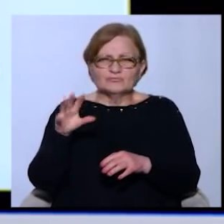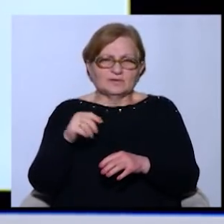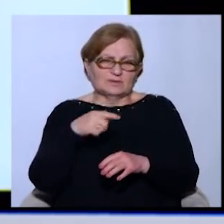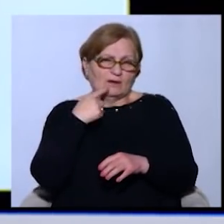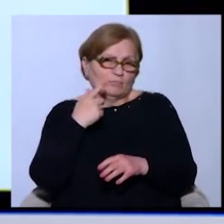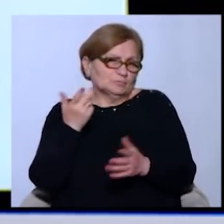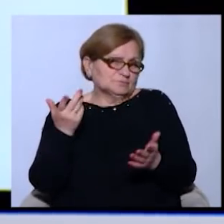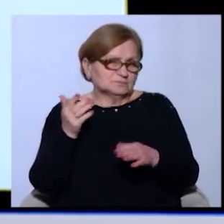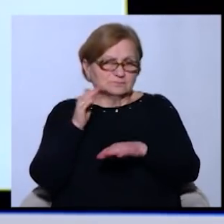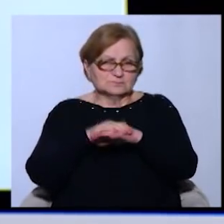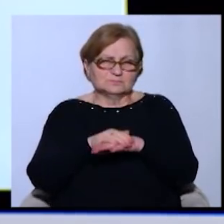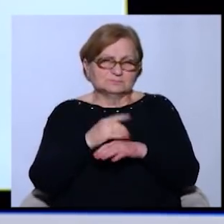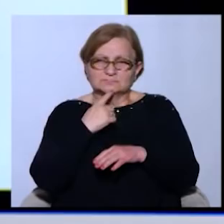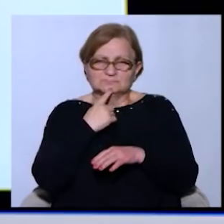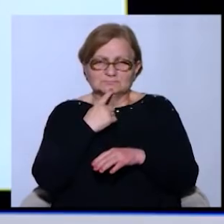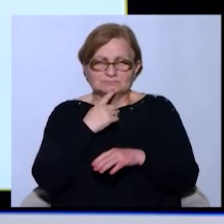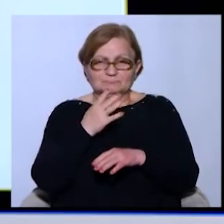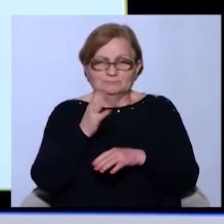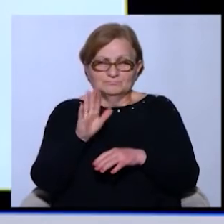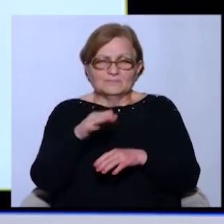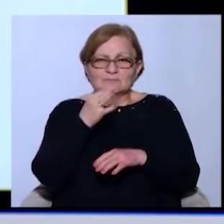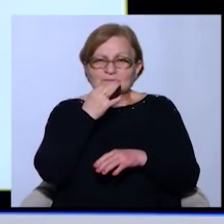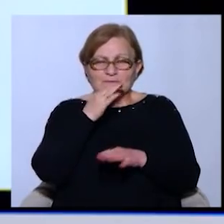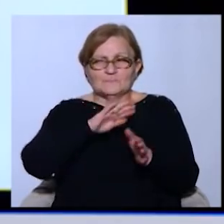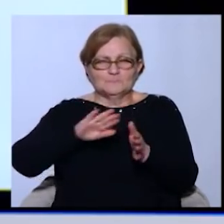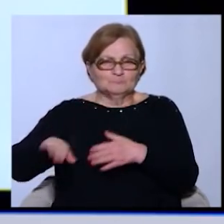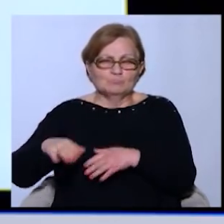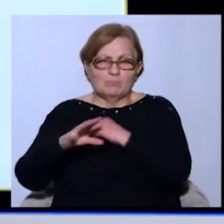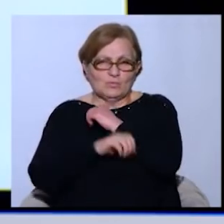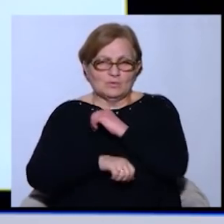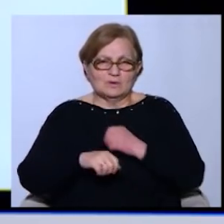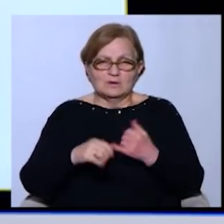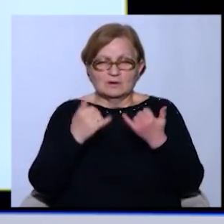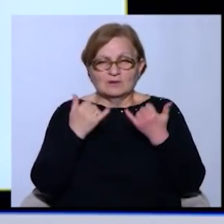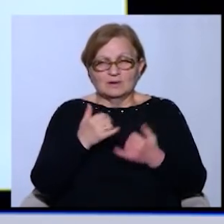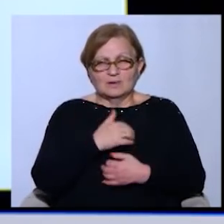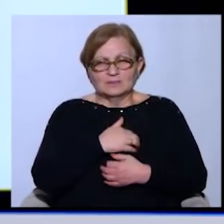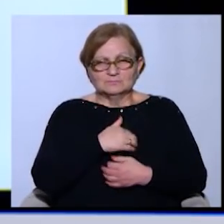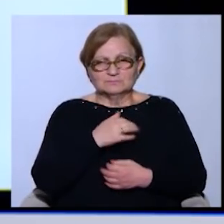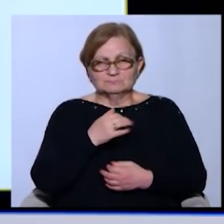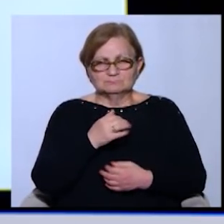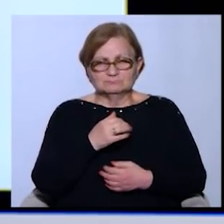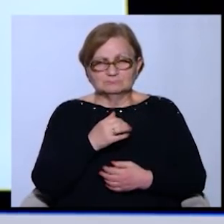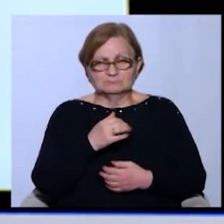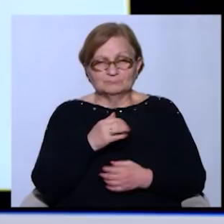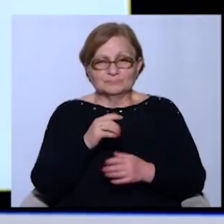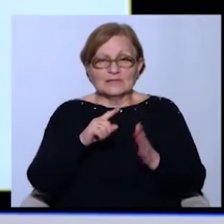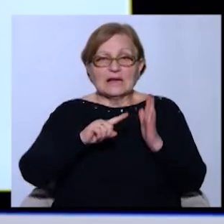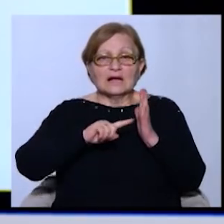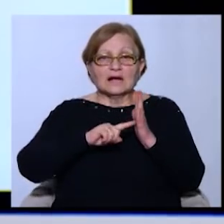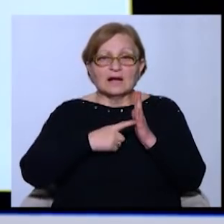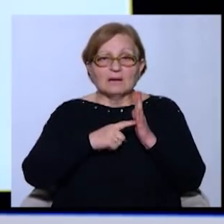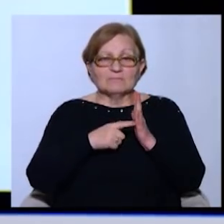ამტკიცებს ბოლომდე. მოკლედ, ამას გაკვეთილის ბოლოს მივხედოთ. ახლა კი მინდა გამრავლების